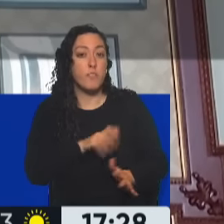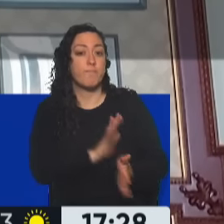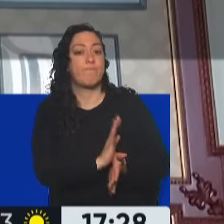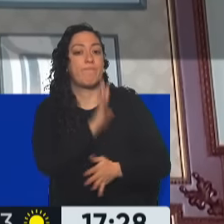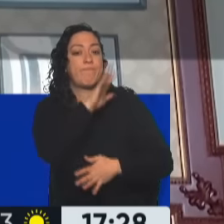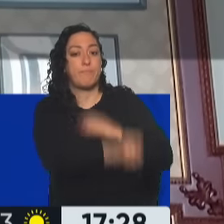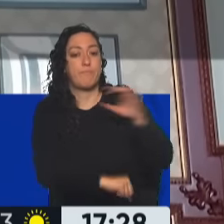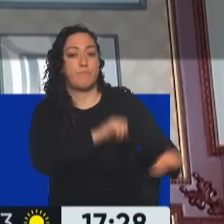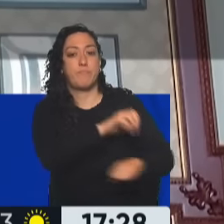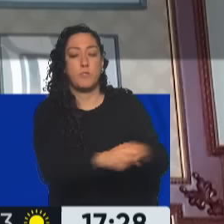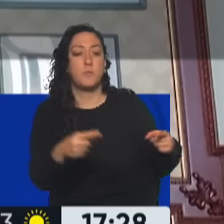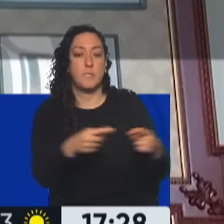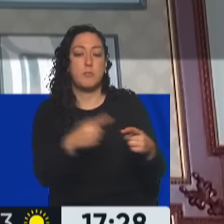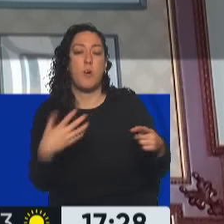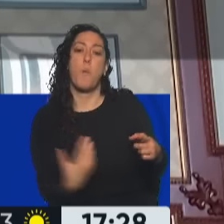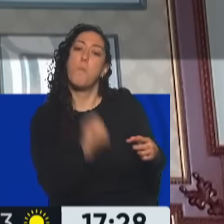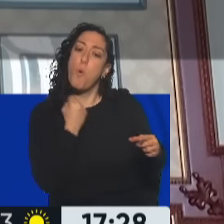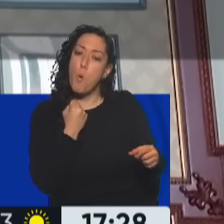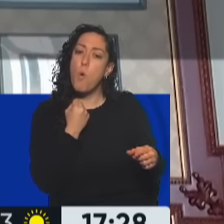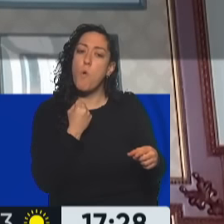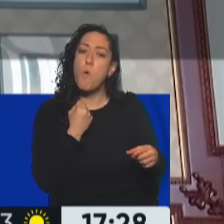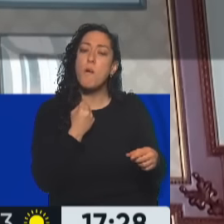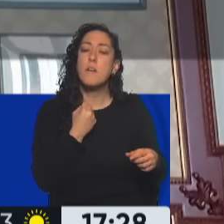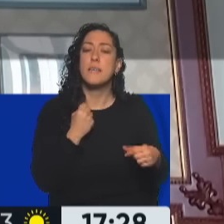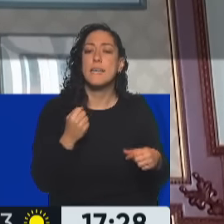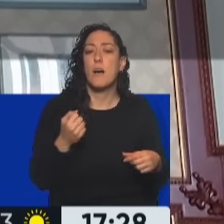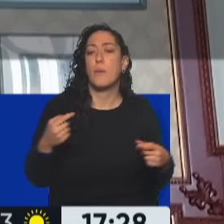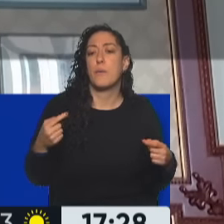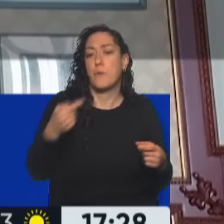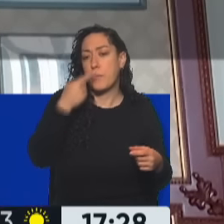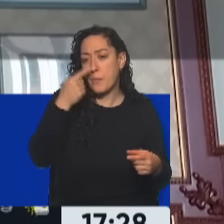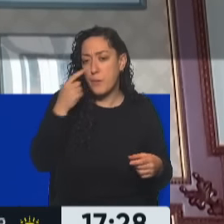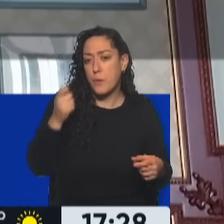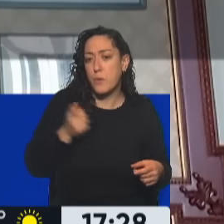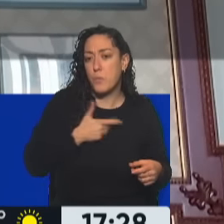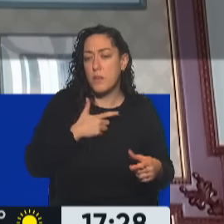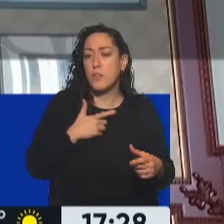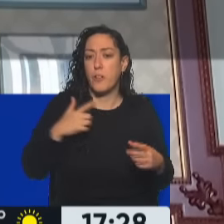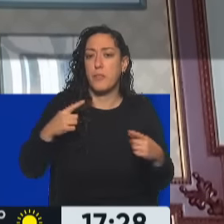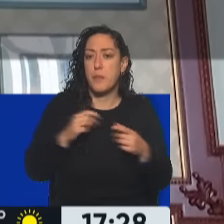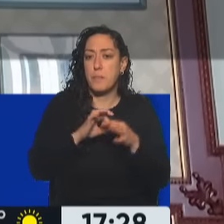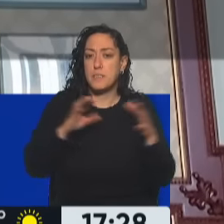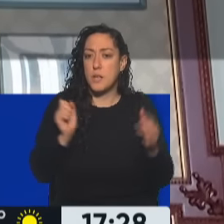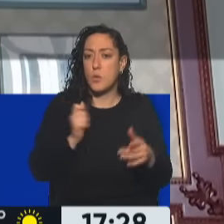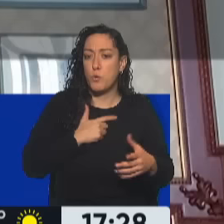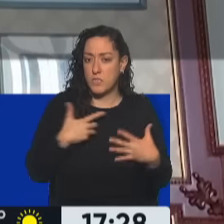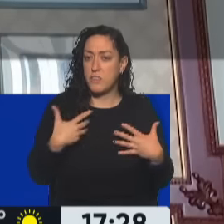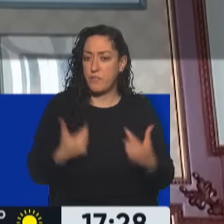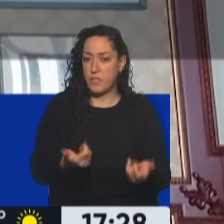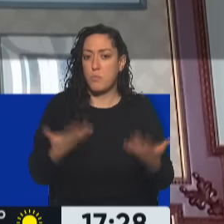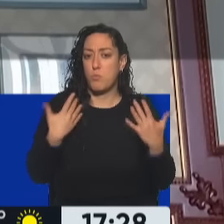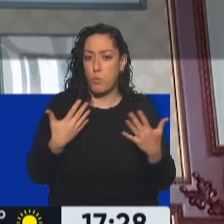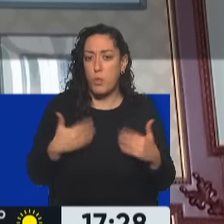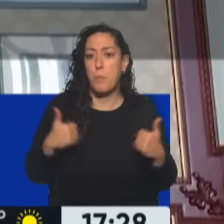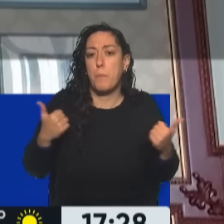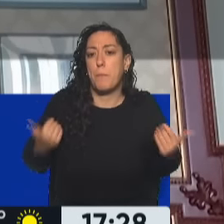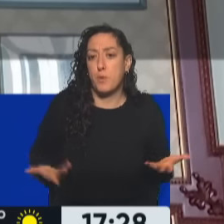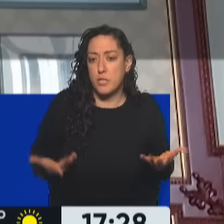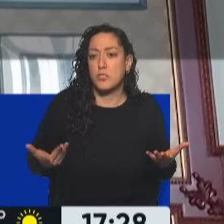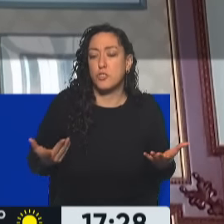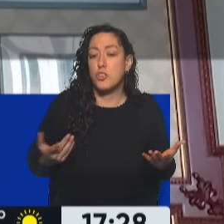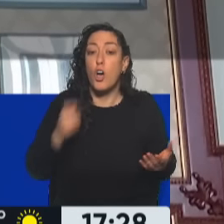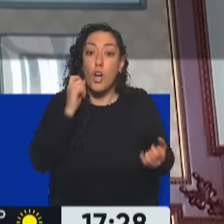своїх завдань, здатні захищати свої інтереси та свою незалежність. І ми маємо на